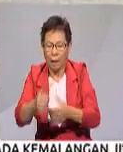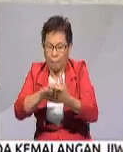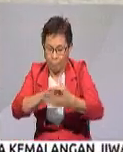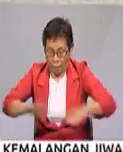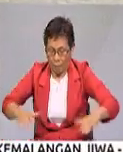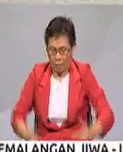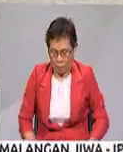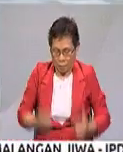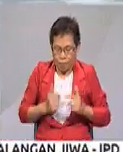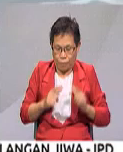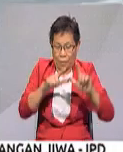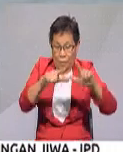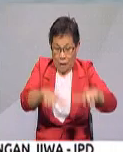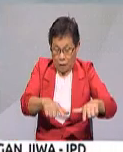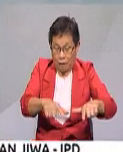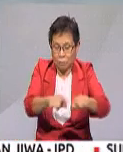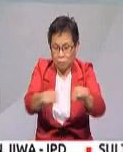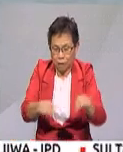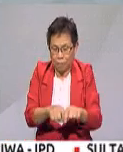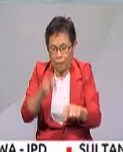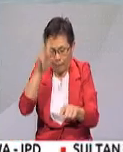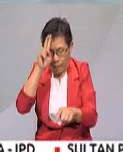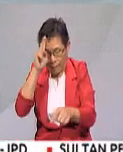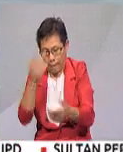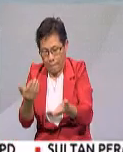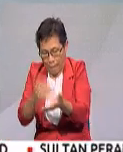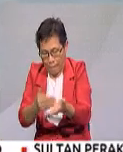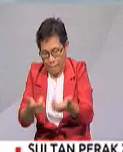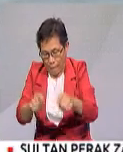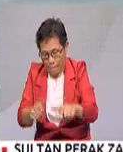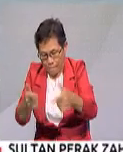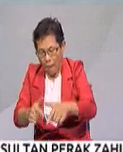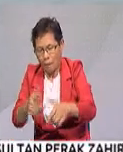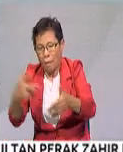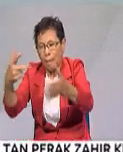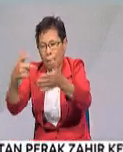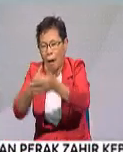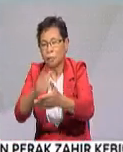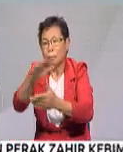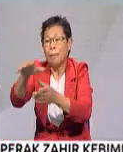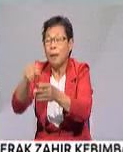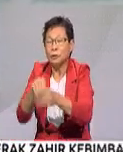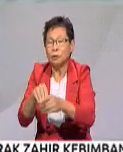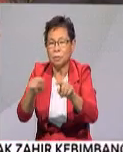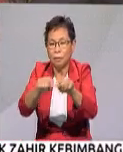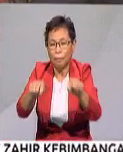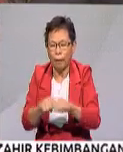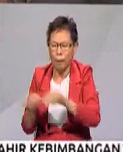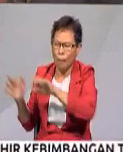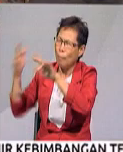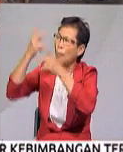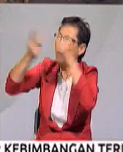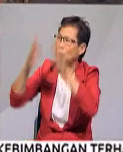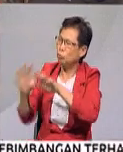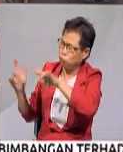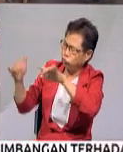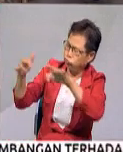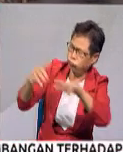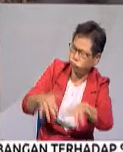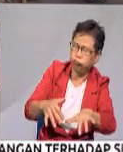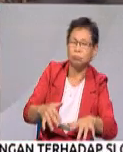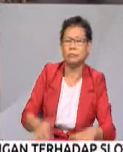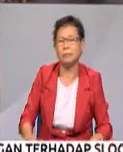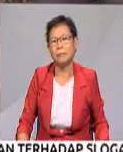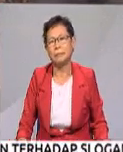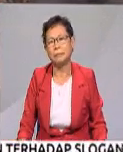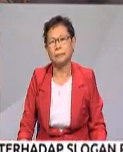LISA akan ditempatkan di kawasan yang sering berlaku tragedi dan kemalangan termasuk kawasan tumpuan pelancong.